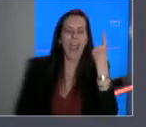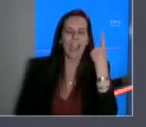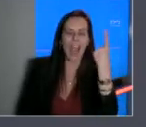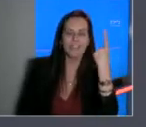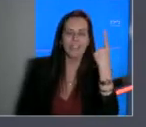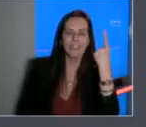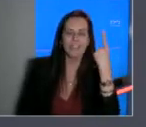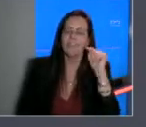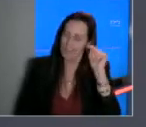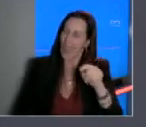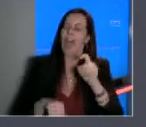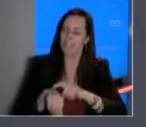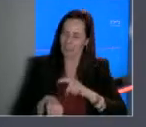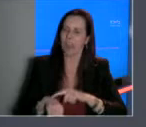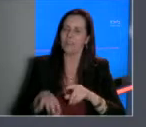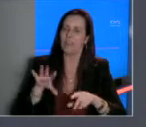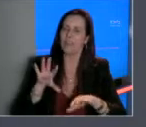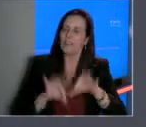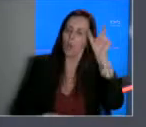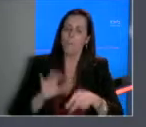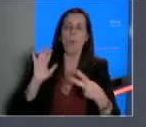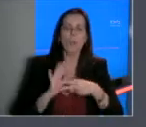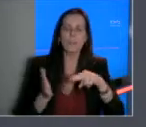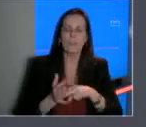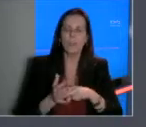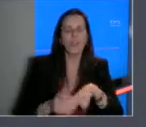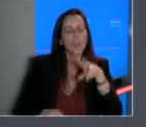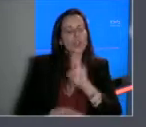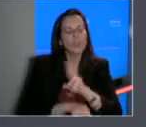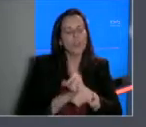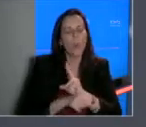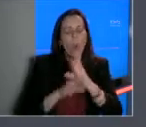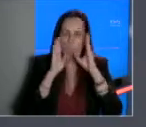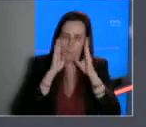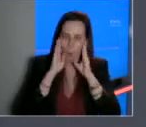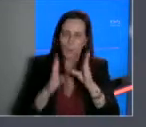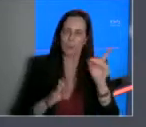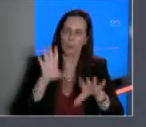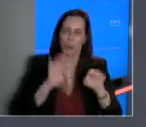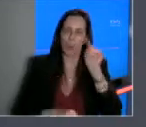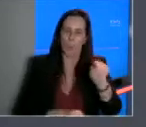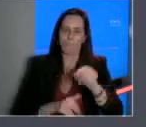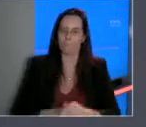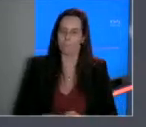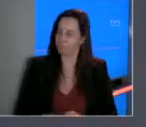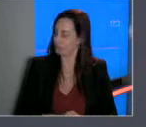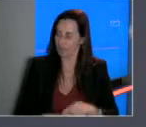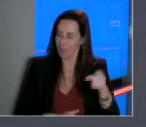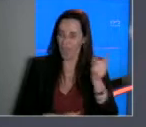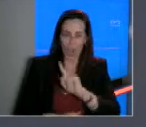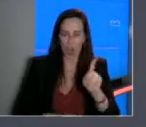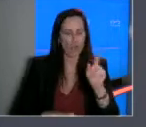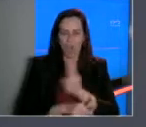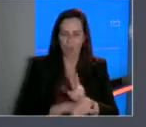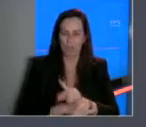בלבד. הגיע הזמן לבחור פוליטיקאים שישמרו אמונים למצביעיהם. כאלו שלא